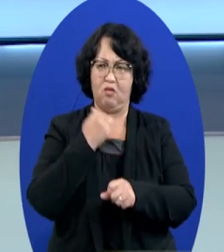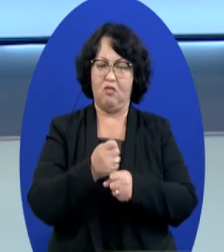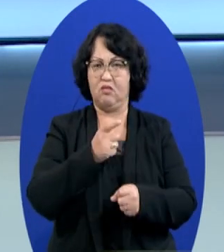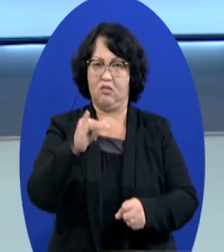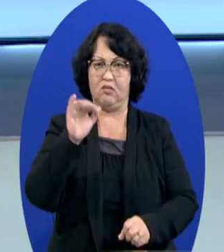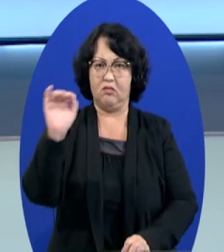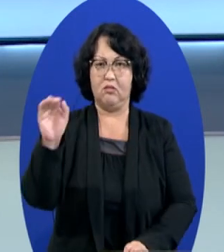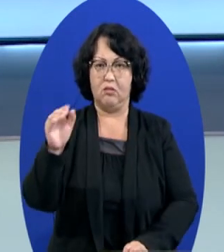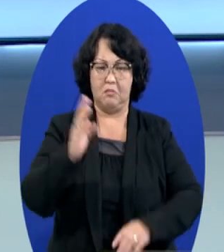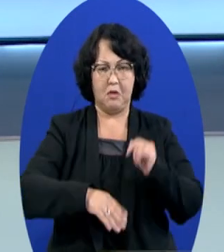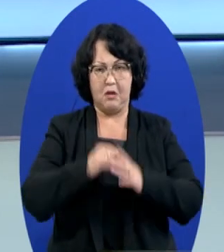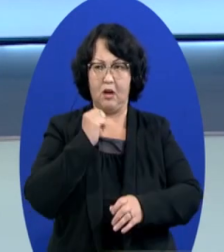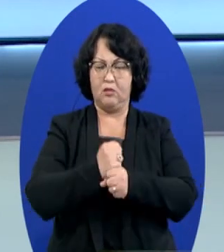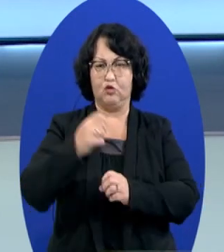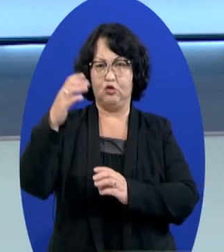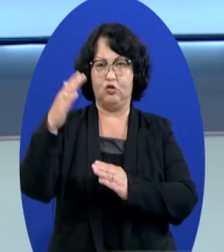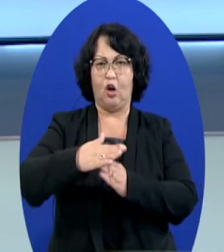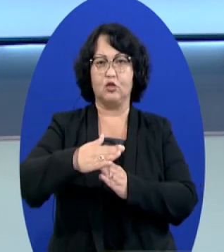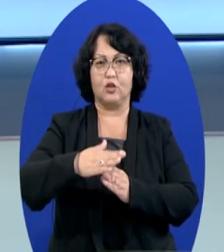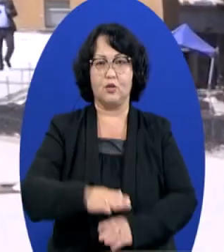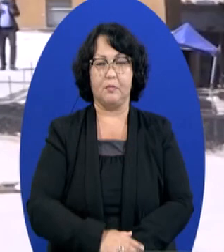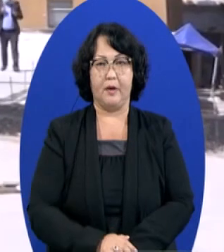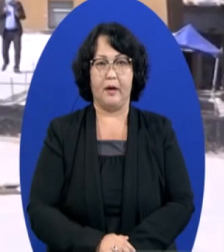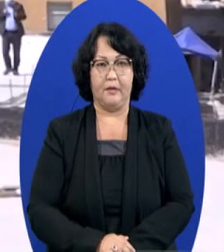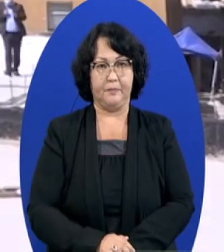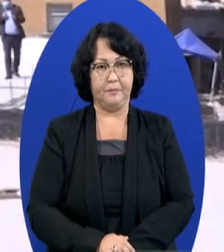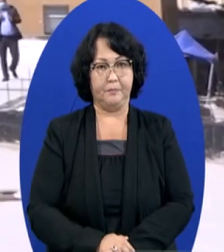сануулж барилгын ажлыг албатан зогсоолоо.